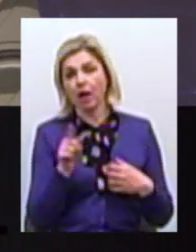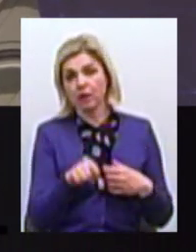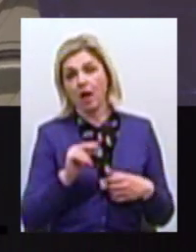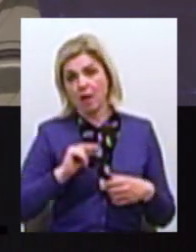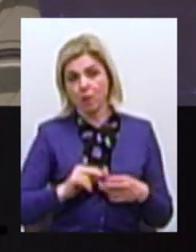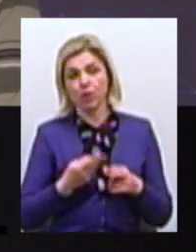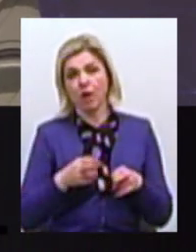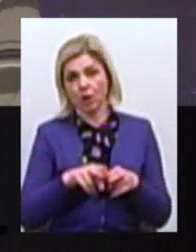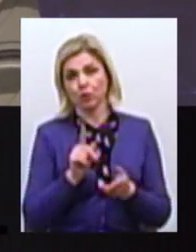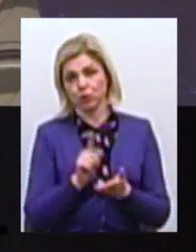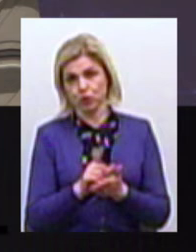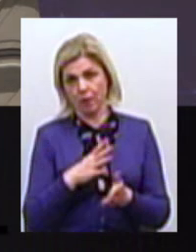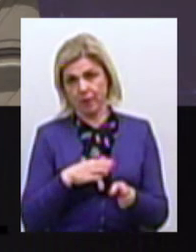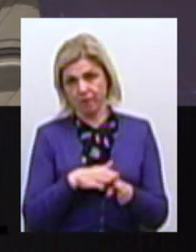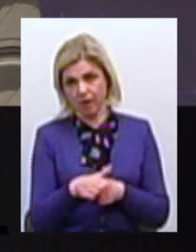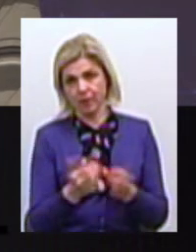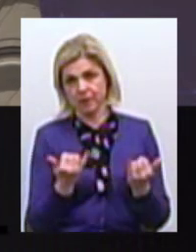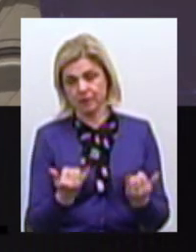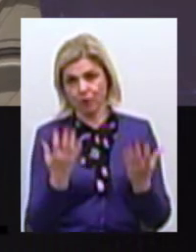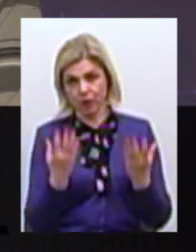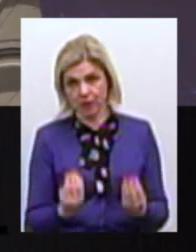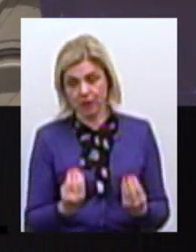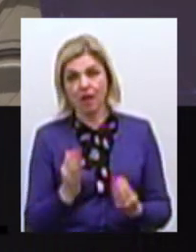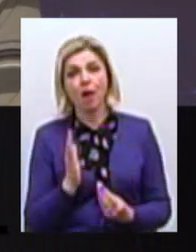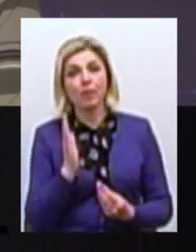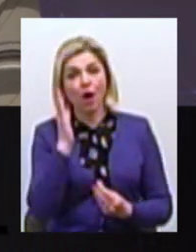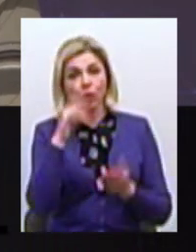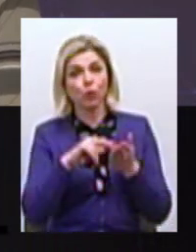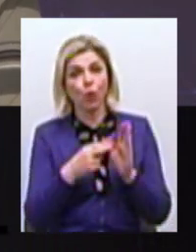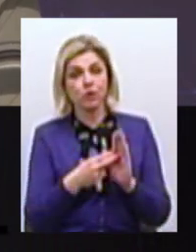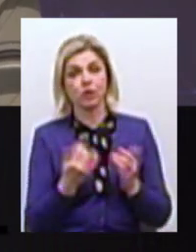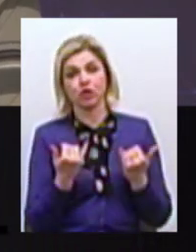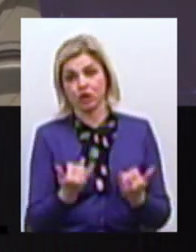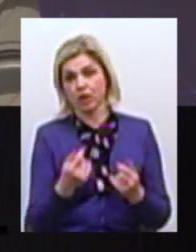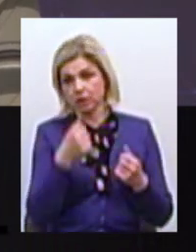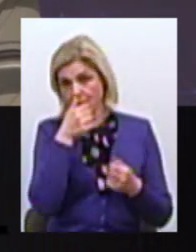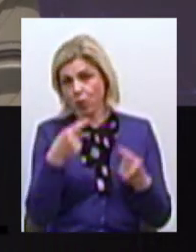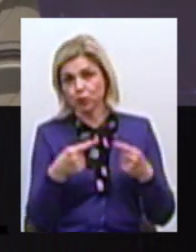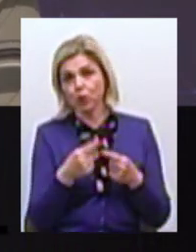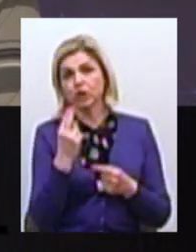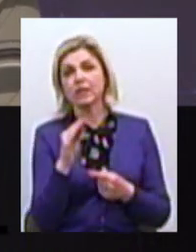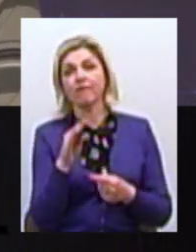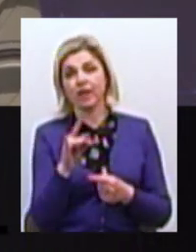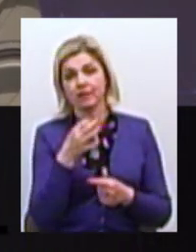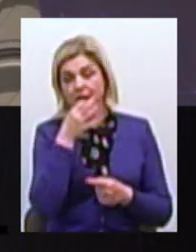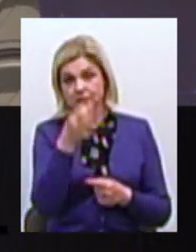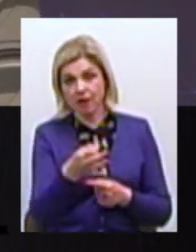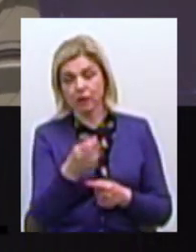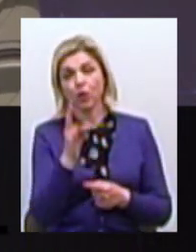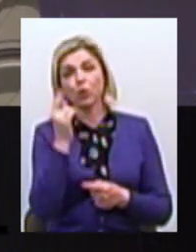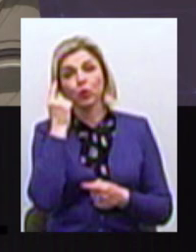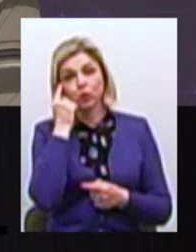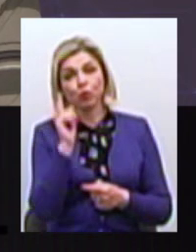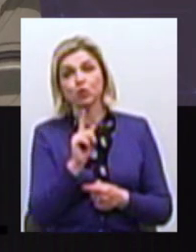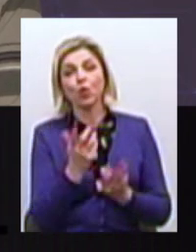выполнена на сегодняшний день. Прогнозы наши, я сейчас, к сожалению, не могу точные цифры сказать, но я так думаю, что количество